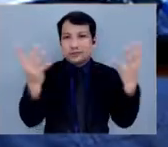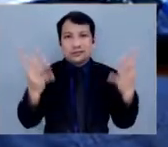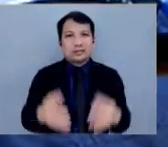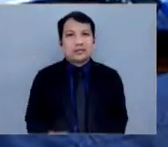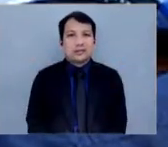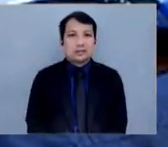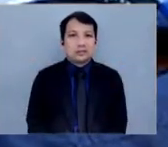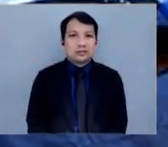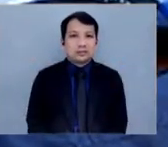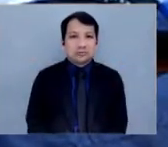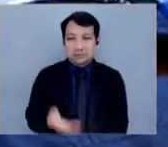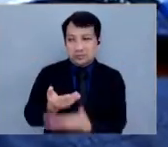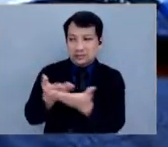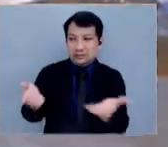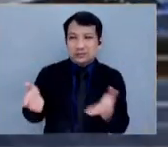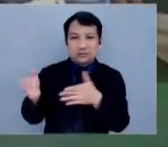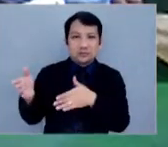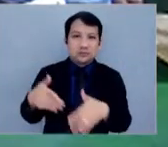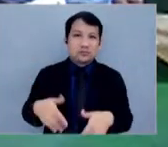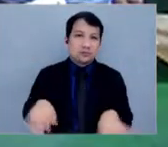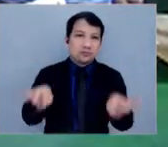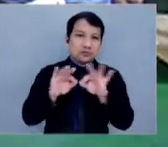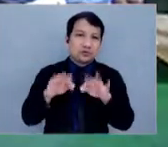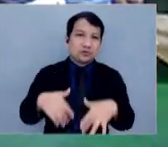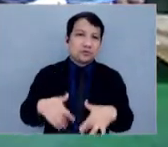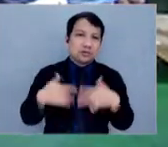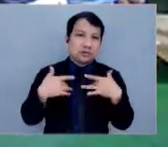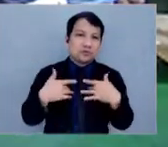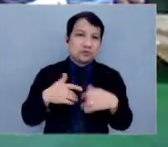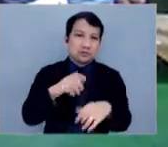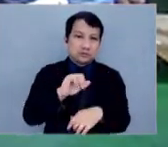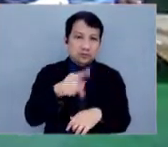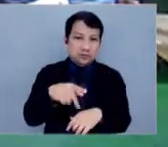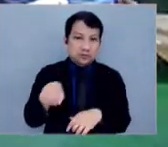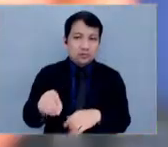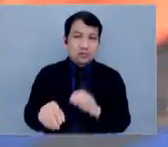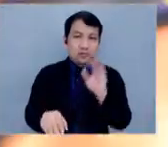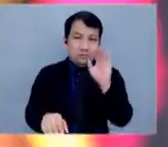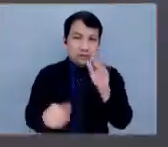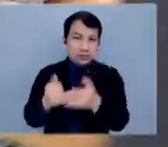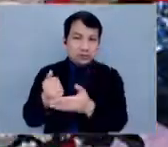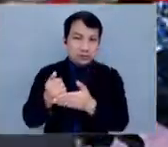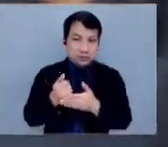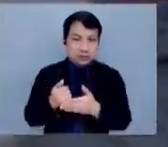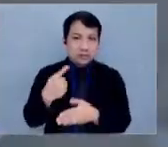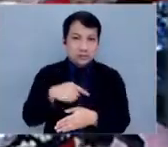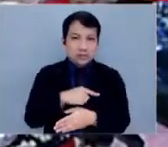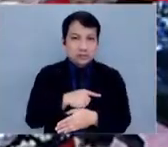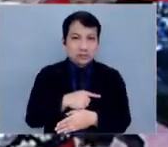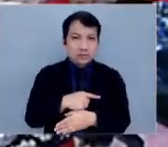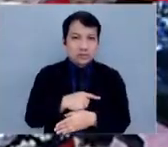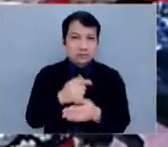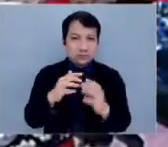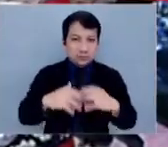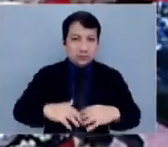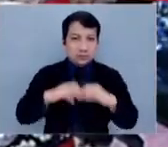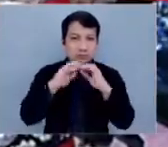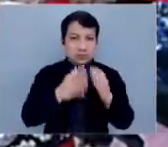gamit ko sa mga buhay ng mga apo ko. Umapila naman ang tulong ang mga nasunugan para makapagpatayo ng bagong